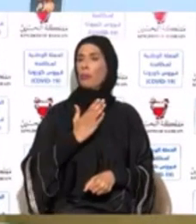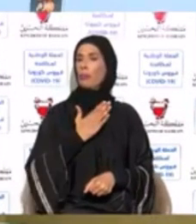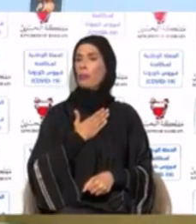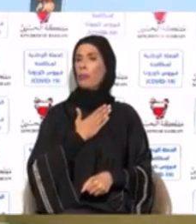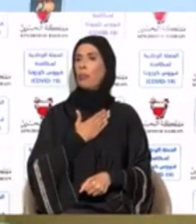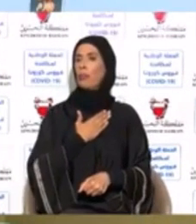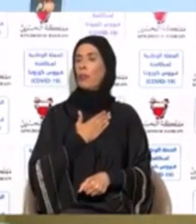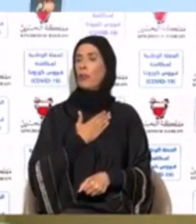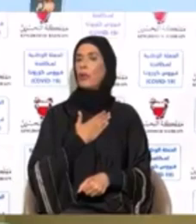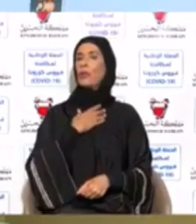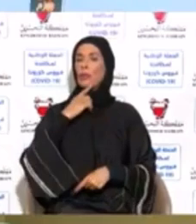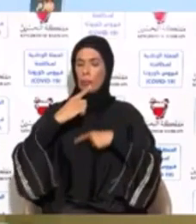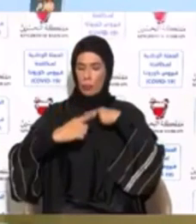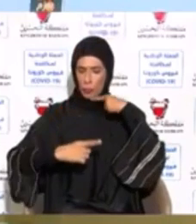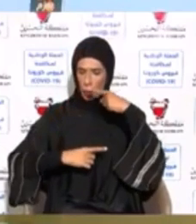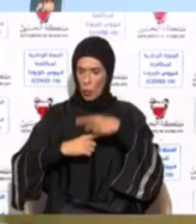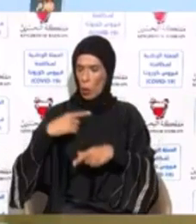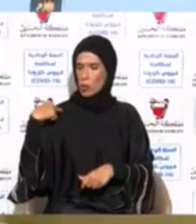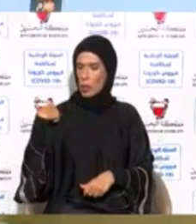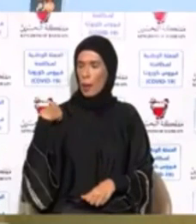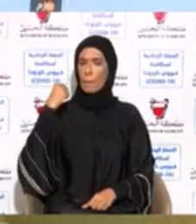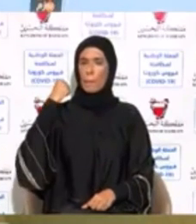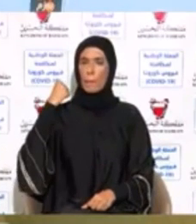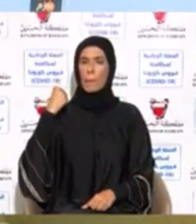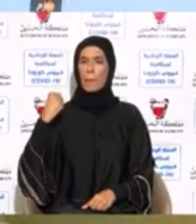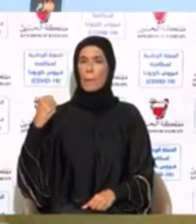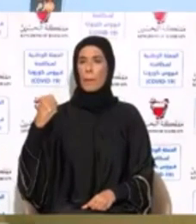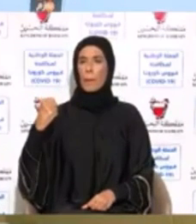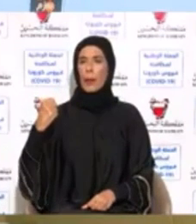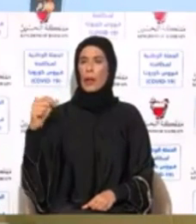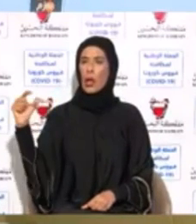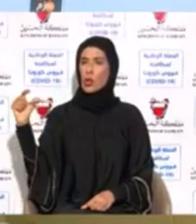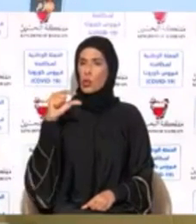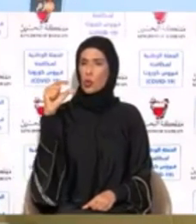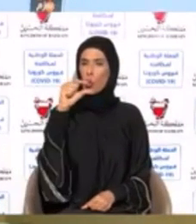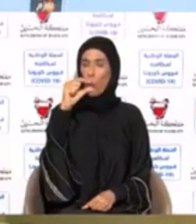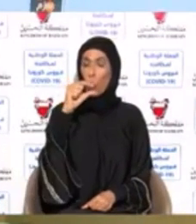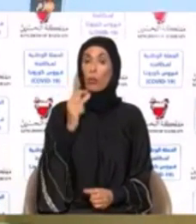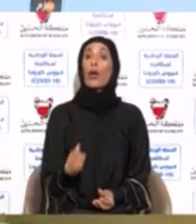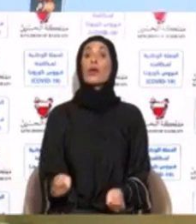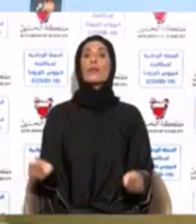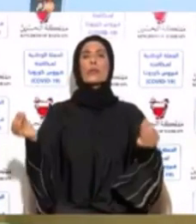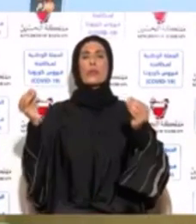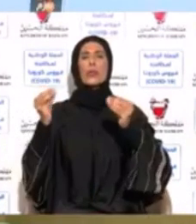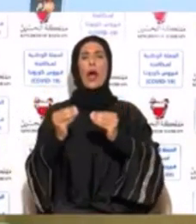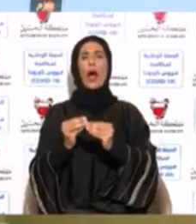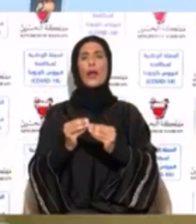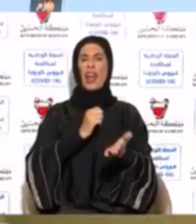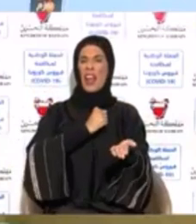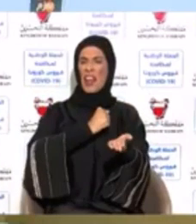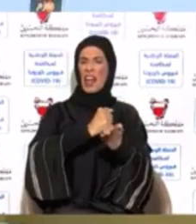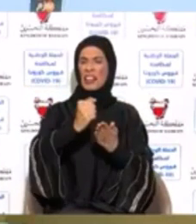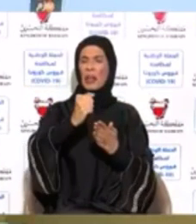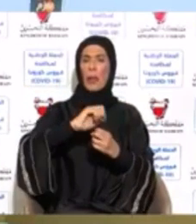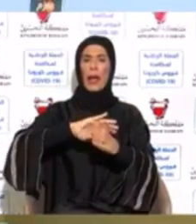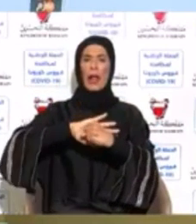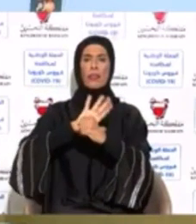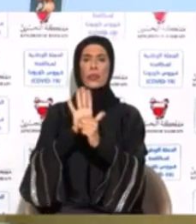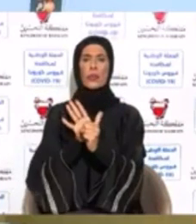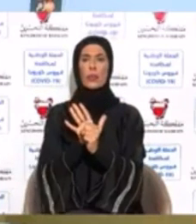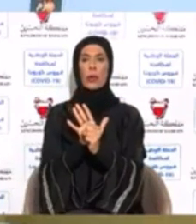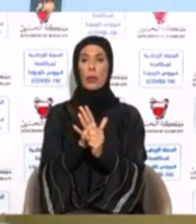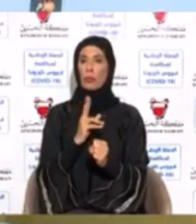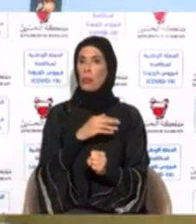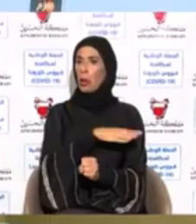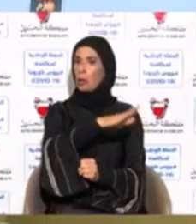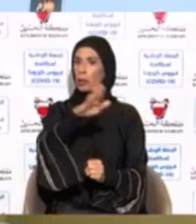بأن سنواصل بعزيمة أكبر حتى من الشهور الماضية للتصدي لهذا الفيروس، وأتوقع اللي الكل